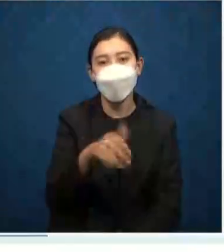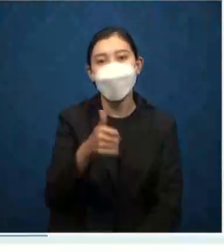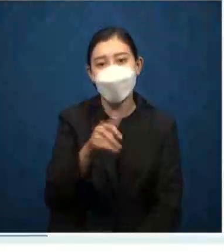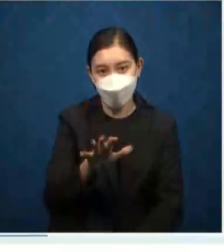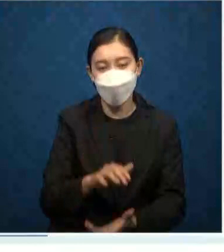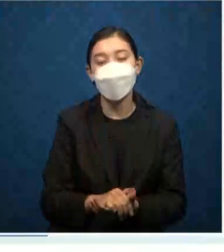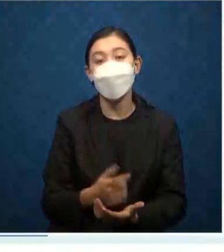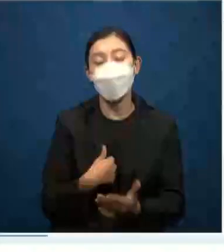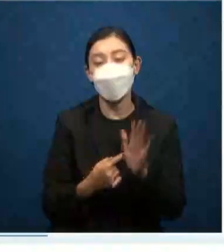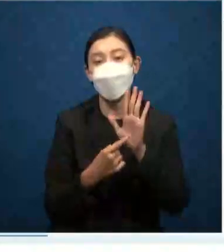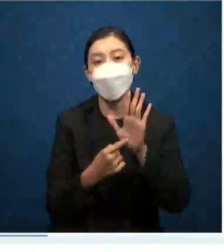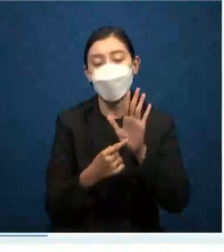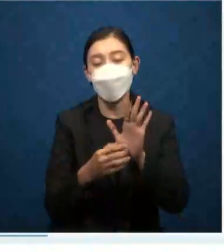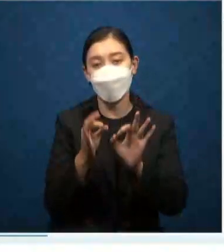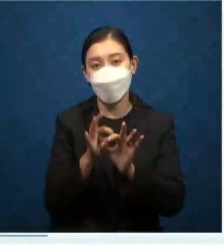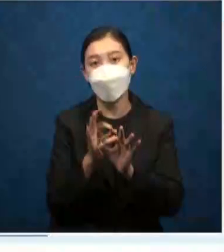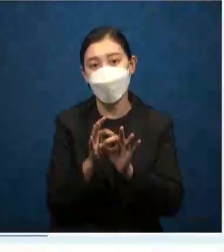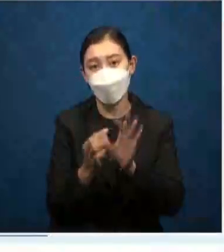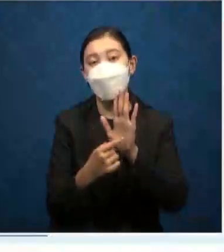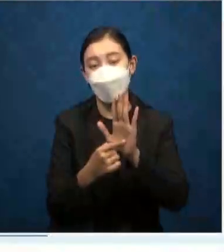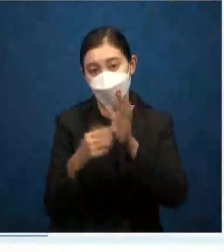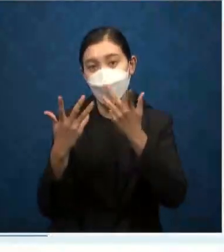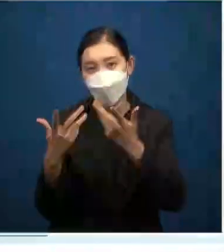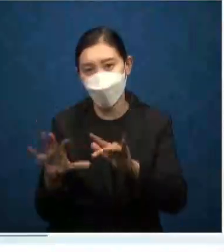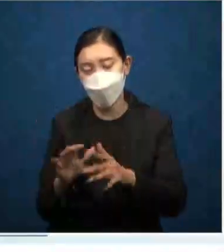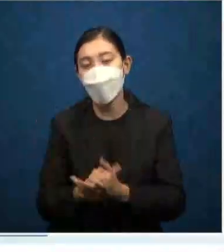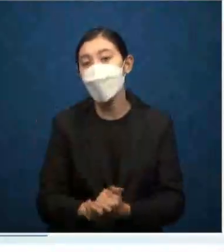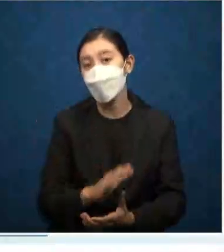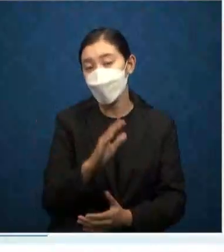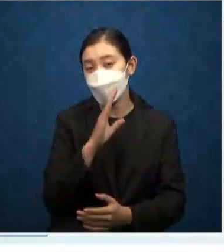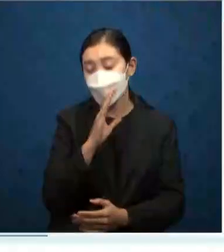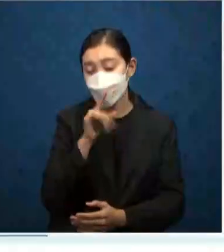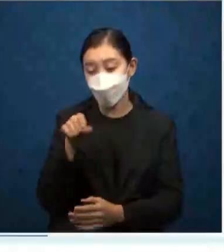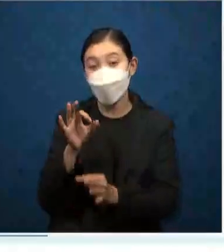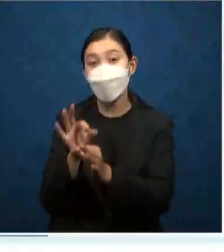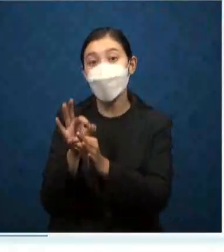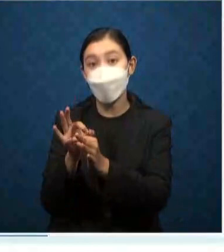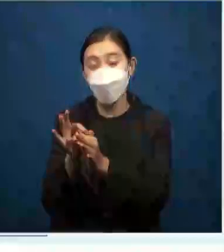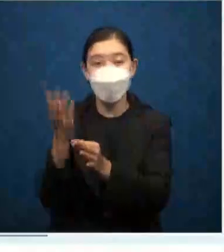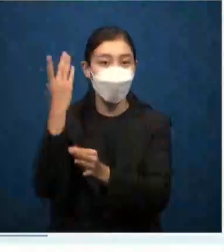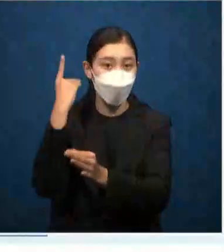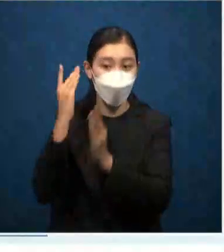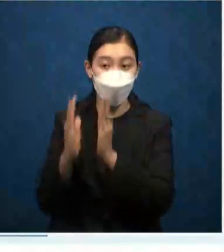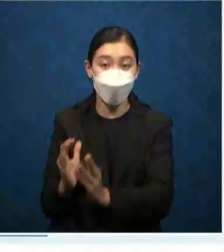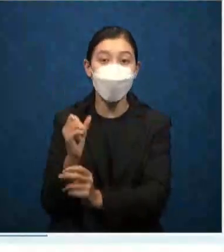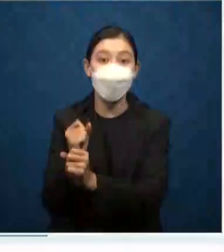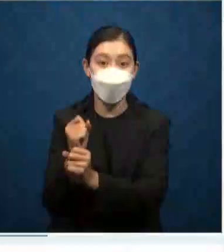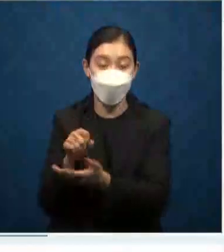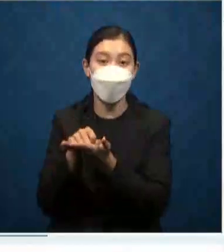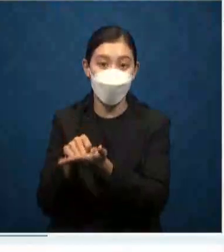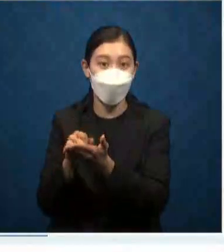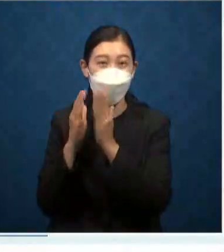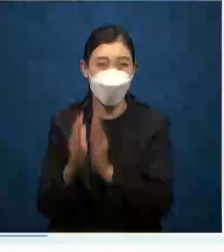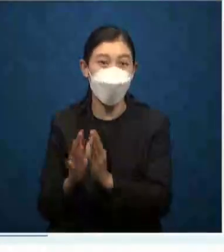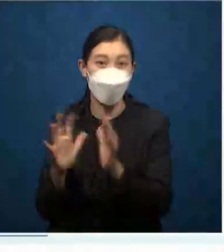ารไปแล้วนะครับทำไมเราจะทำไม่ได้ล่ะครับแล้วถ้าทำได้เป็นรูปธรรมทำไมค่าใช้จ่ายด้านบุคลากรมันถึงขึ้นตลอดเวล